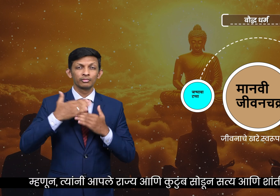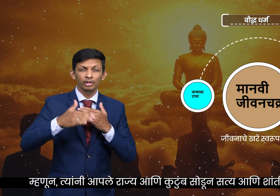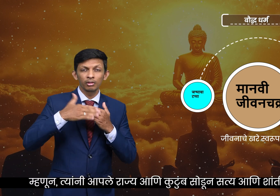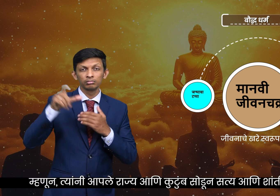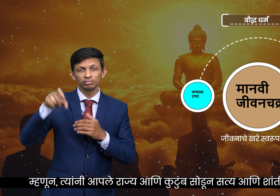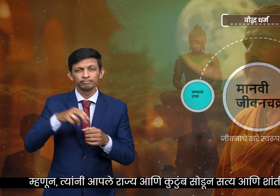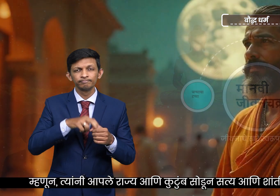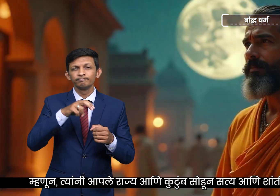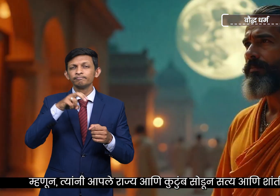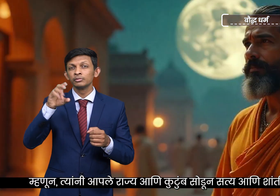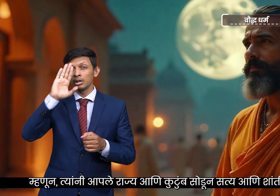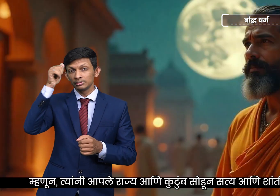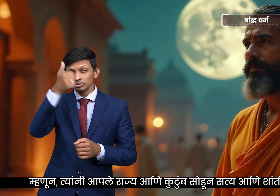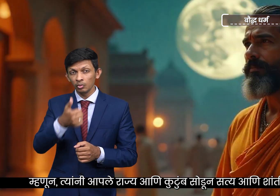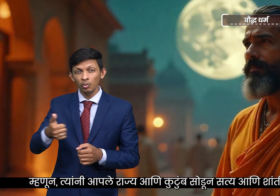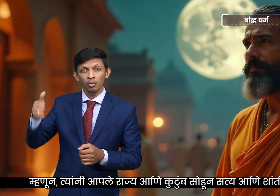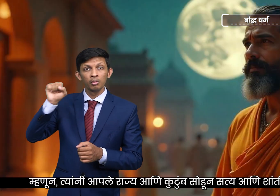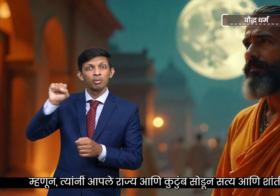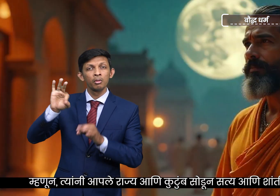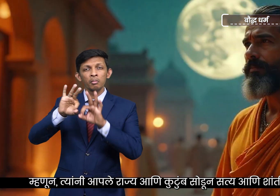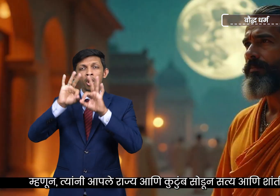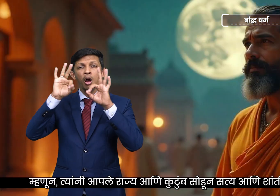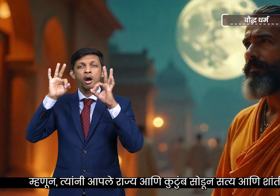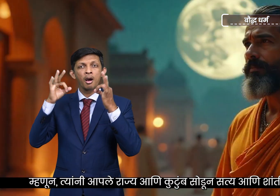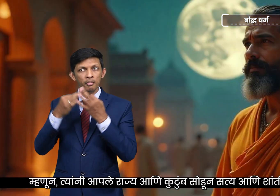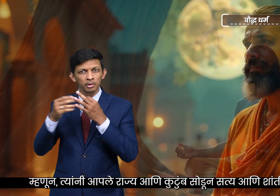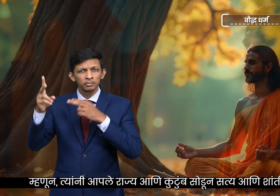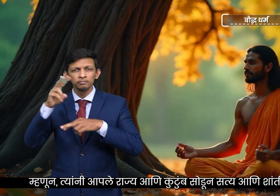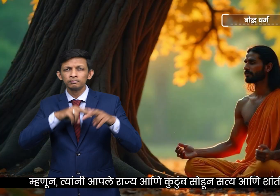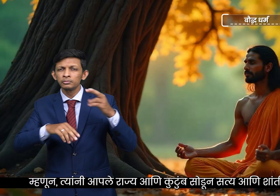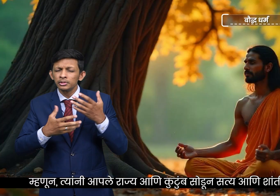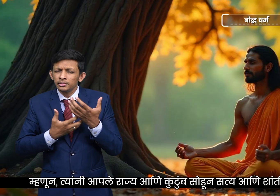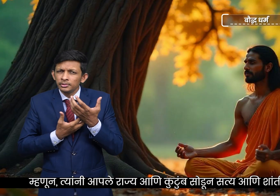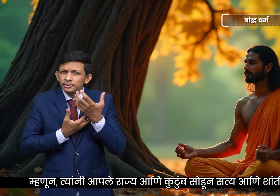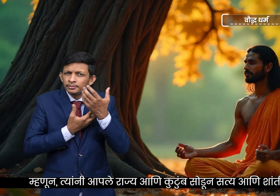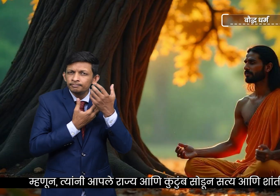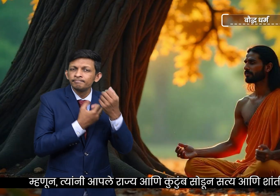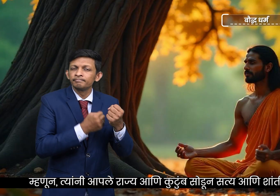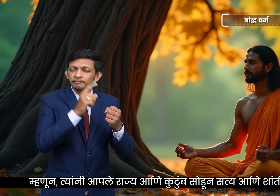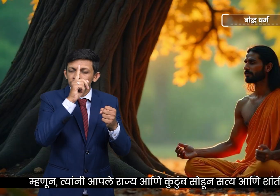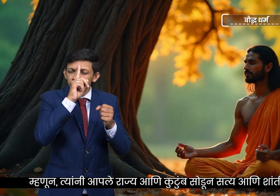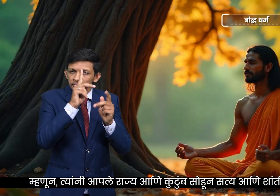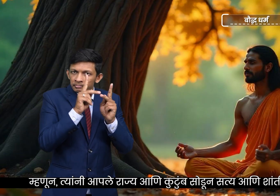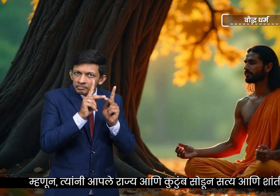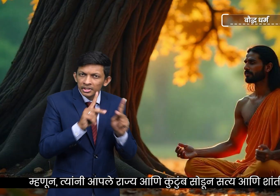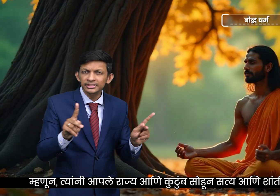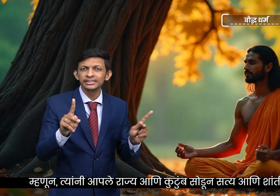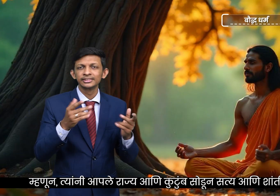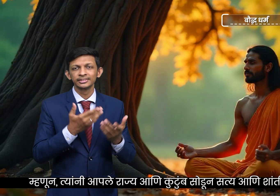म्हणून त्यांनी आपले राज्य आणि कुटुंब सोडून सत्य आणि शांतीच्या शोधात निघाले.